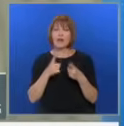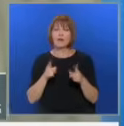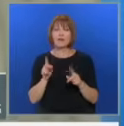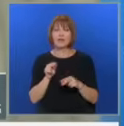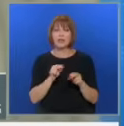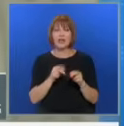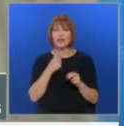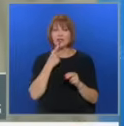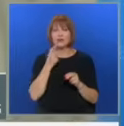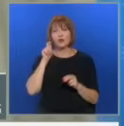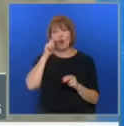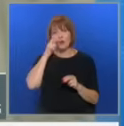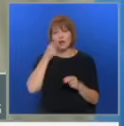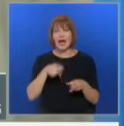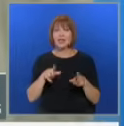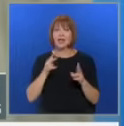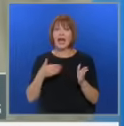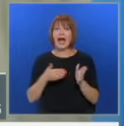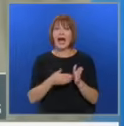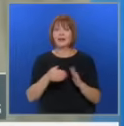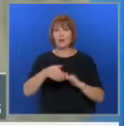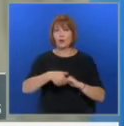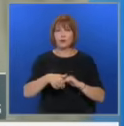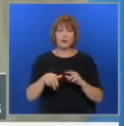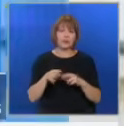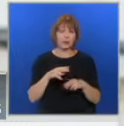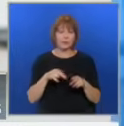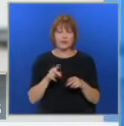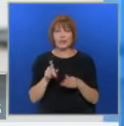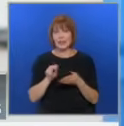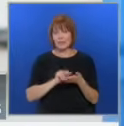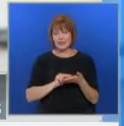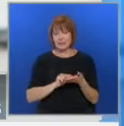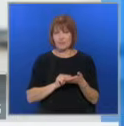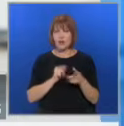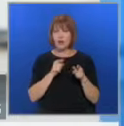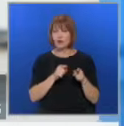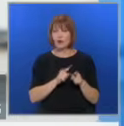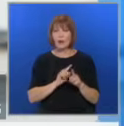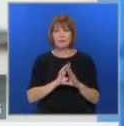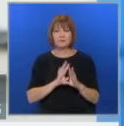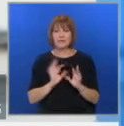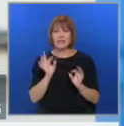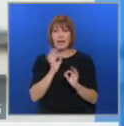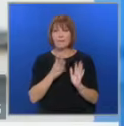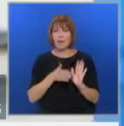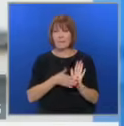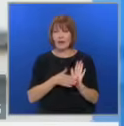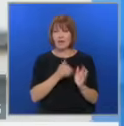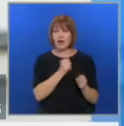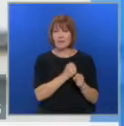БНБ, защото обжалва и решението на антикорупционната комисия. В него е записано, че той неправомерно е съвместявал